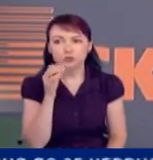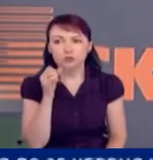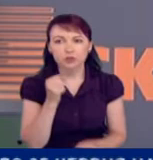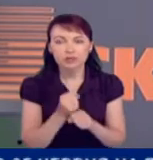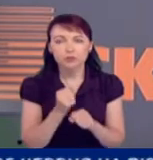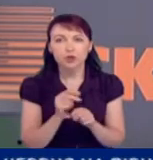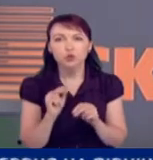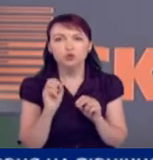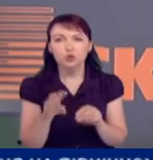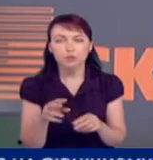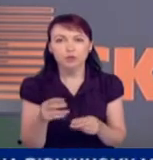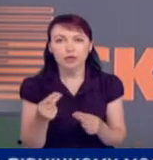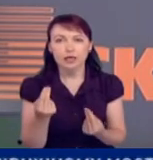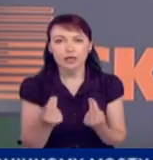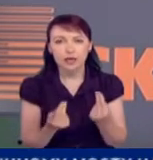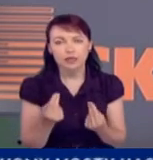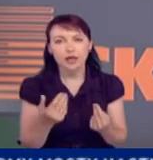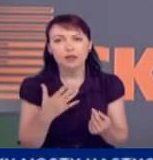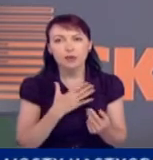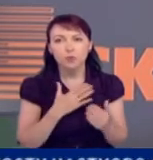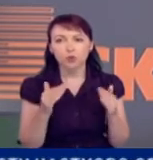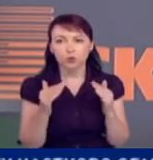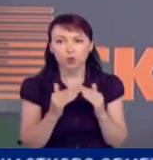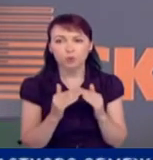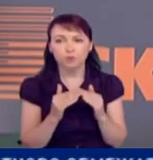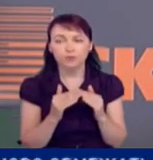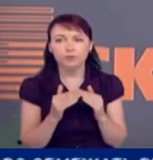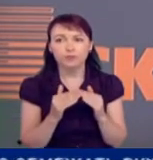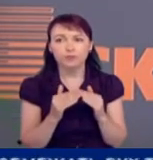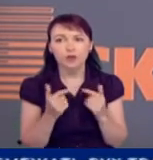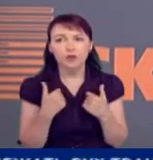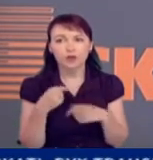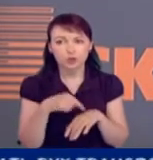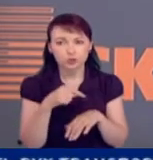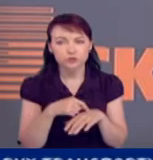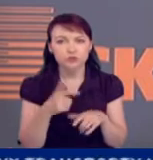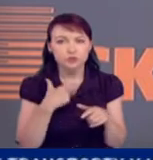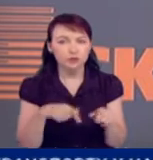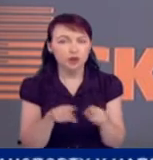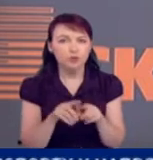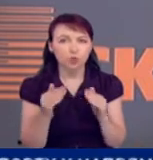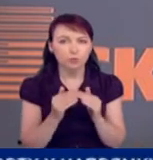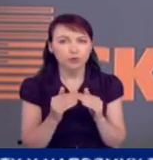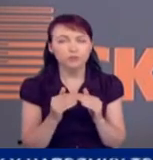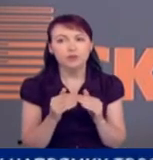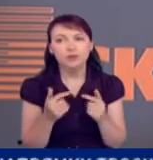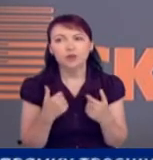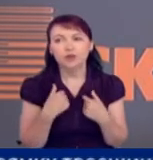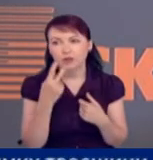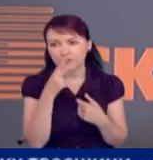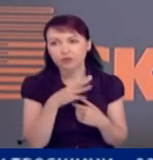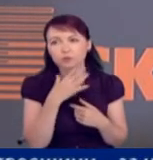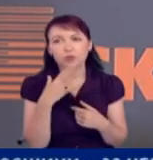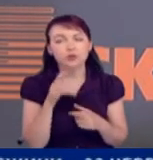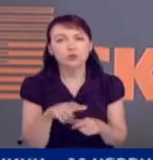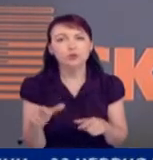играть. Поэтому это мой дом. Я чувствую здесь себя как дома. Я видел многих